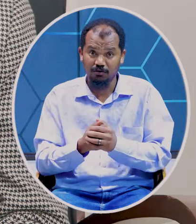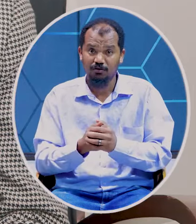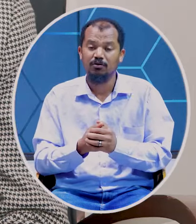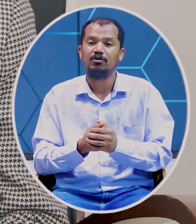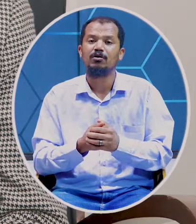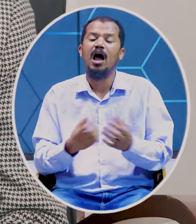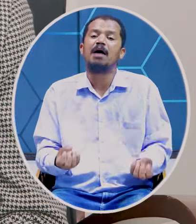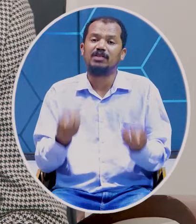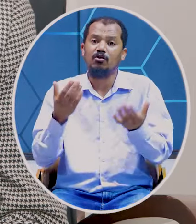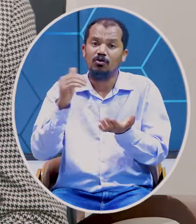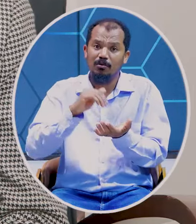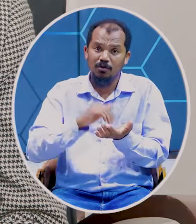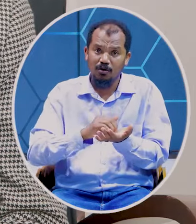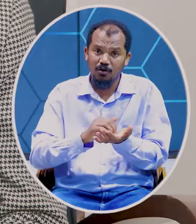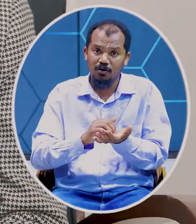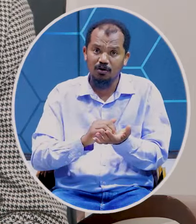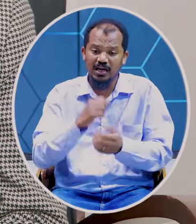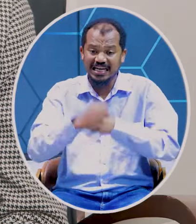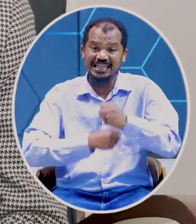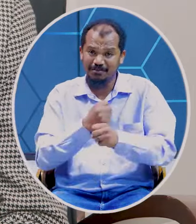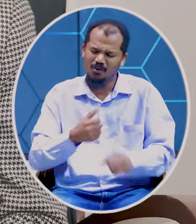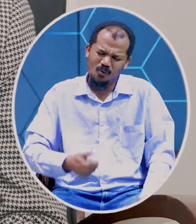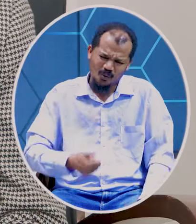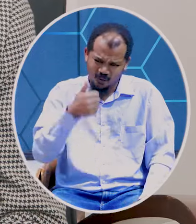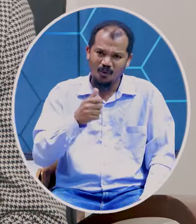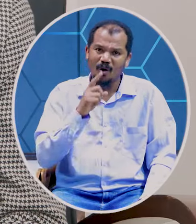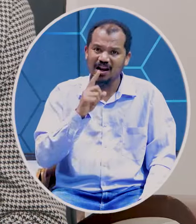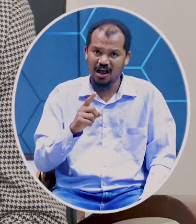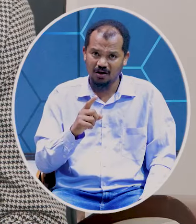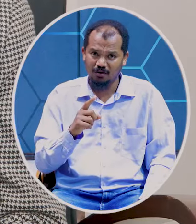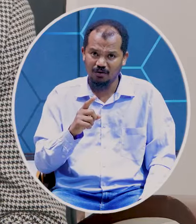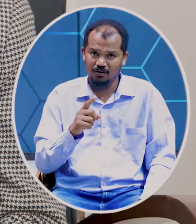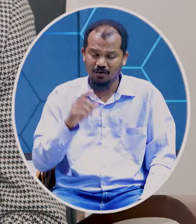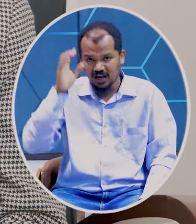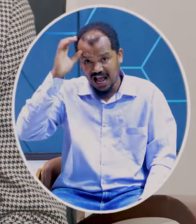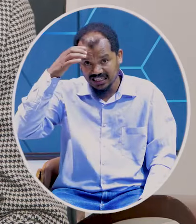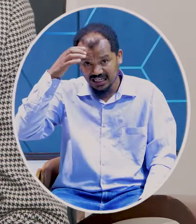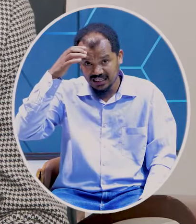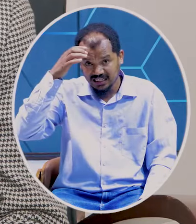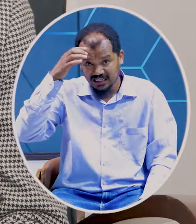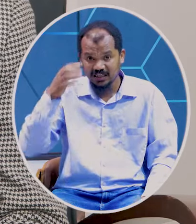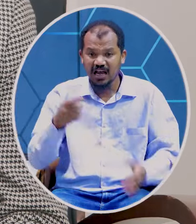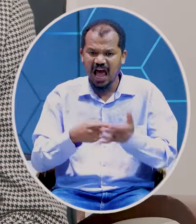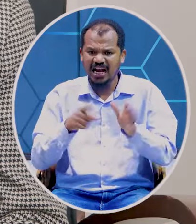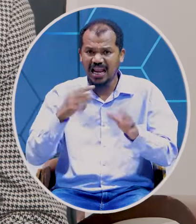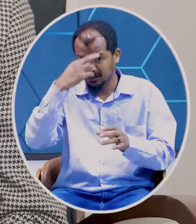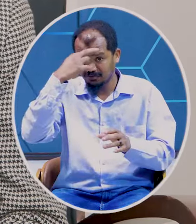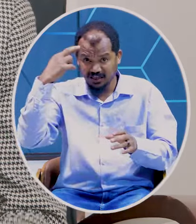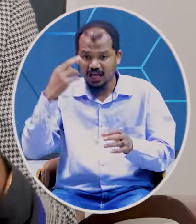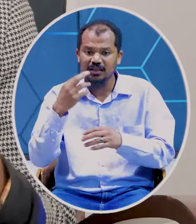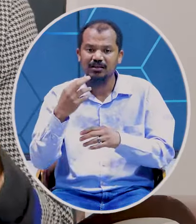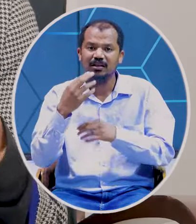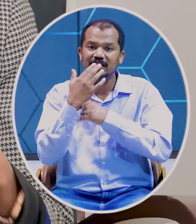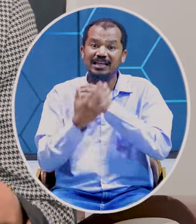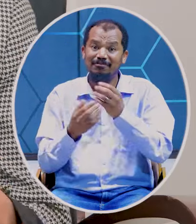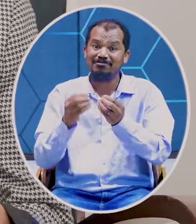ይያዙት አብዛኛው ደግሞ በእድሜ ነው እድሜ ዋናው ምንለው የካንሰር አጋላጭ ምክንያት